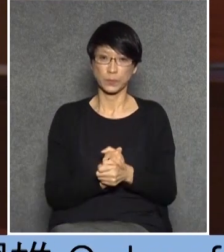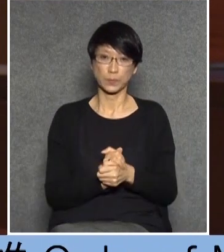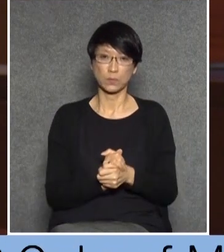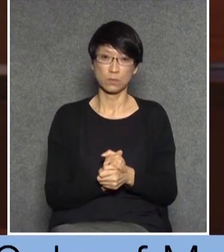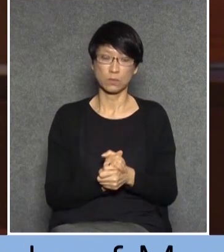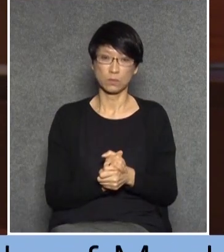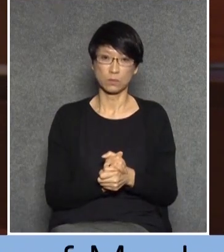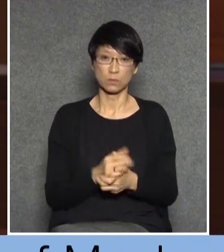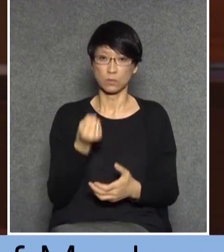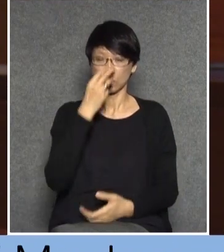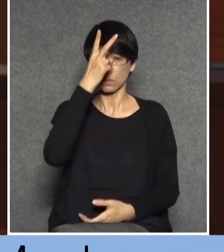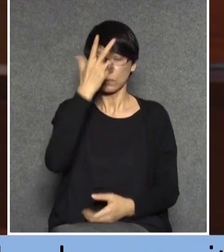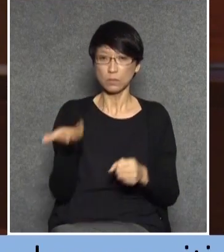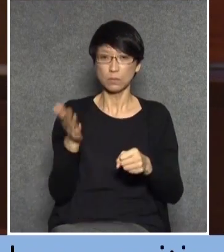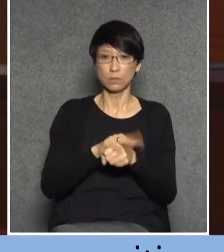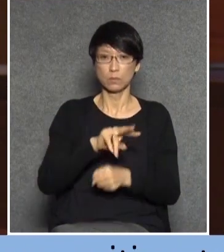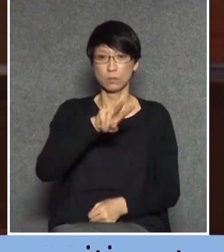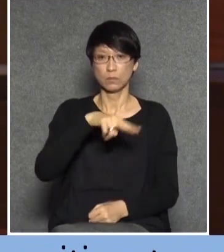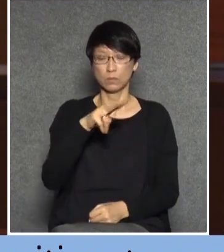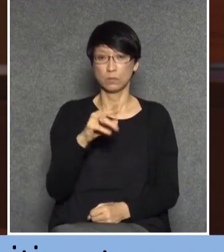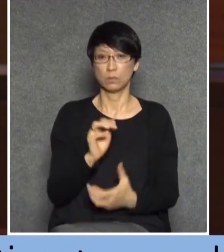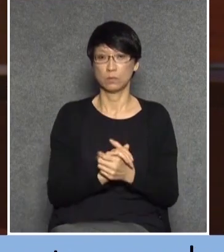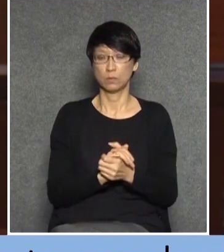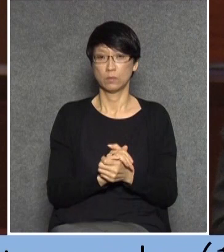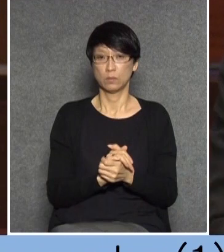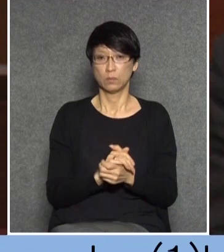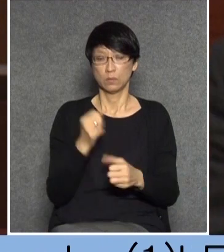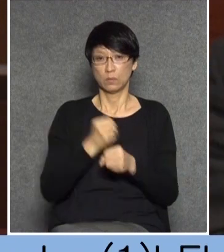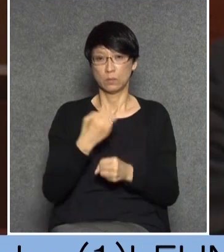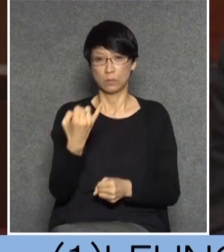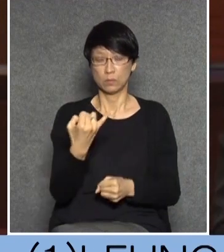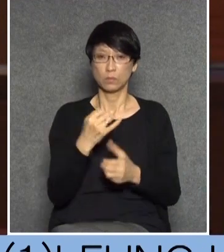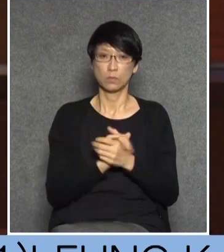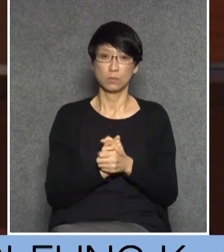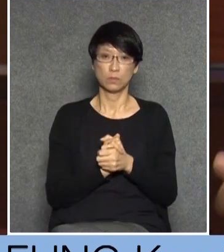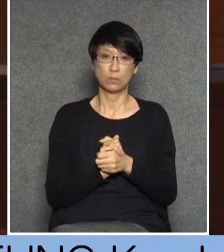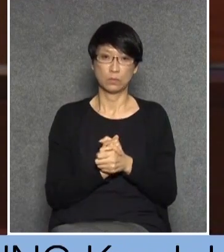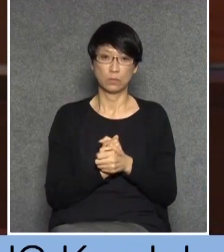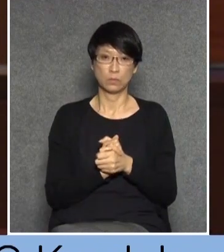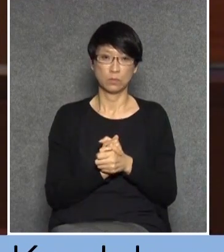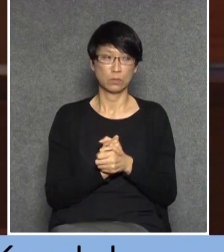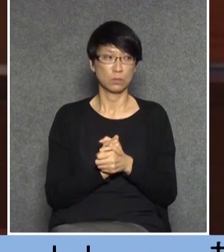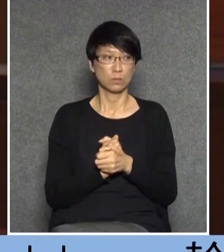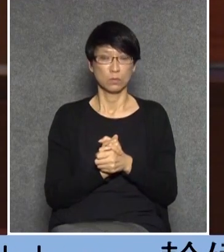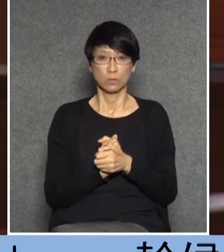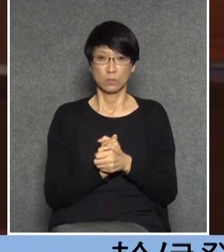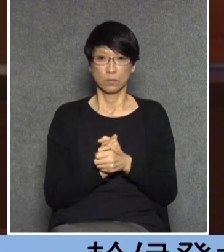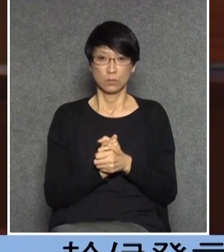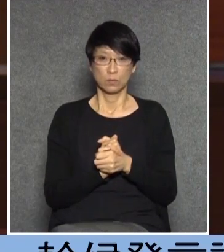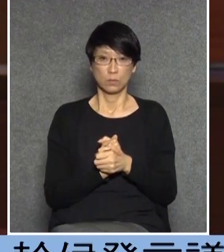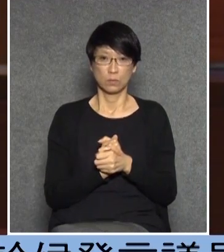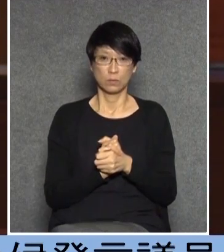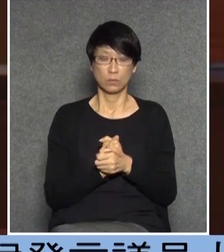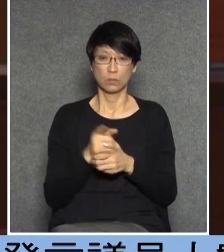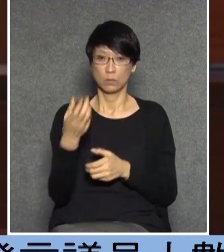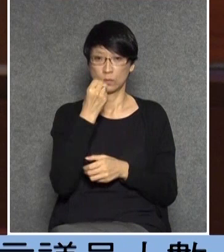在你特区政府要弥补2000年私有化的过错，是吧？即是你就应该即是将这个港